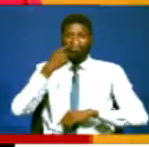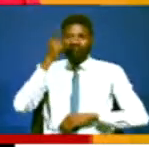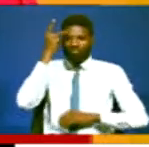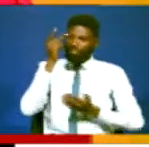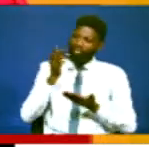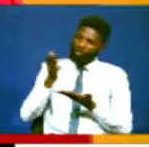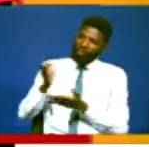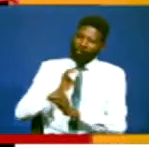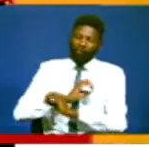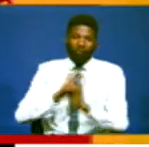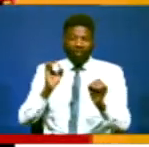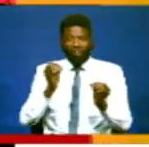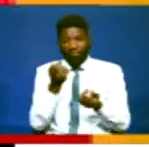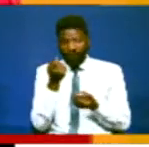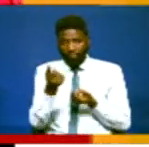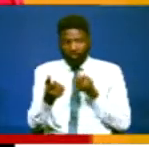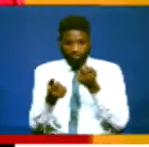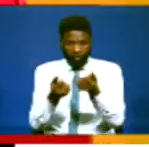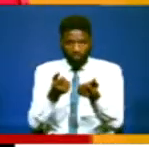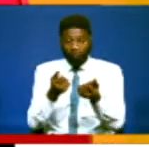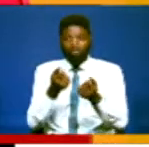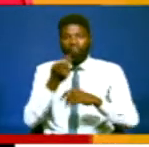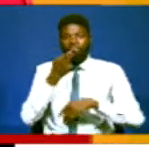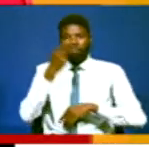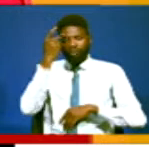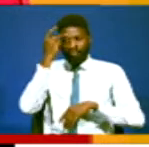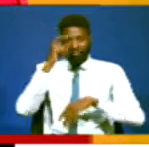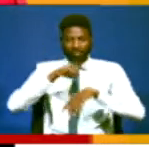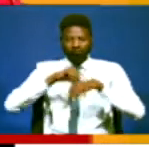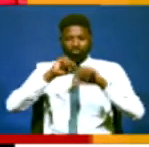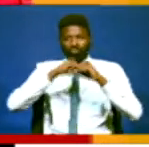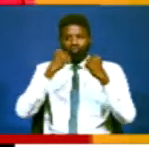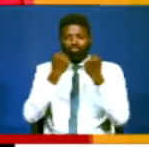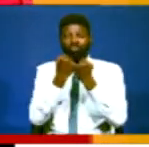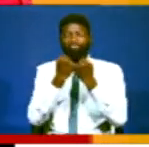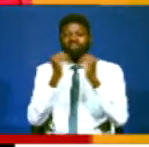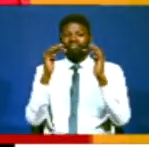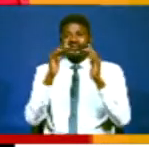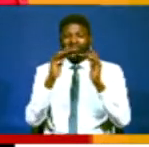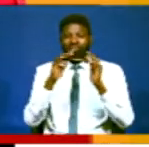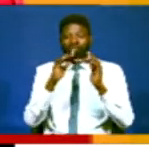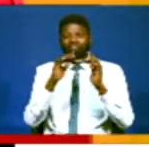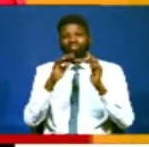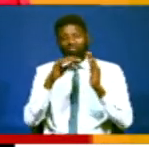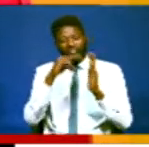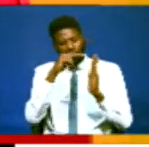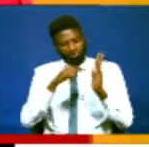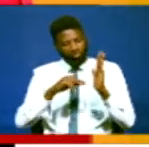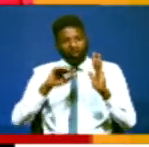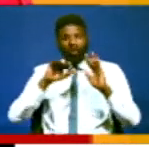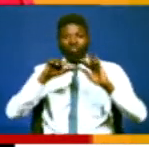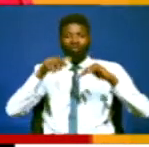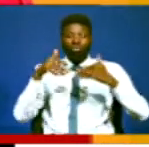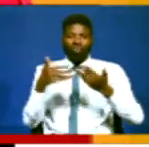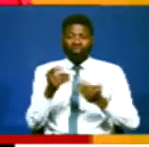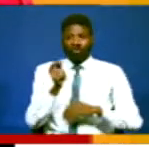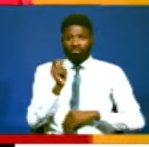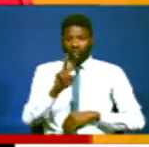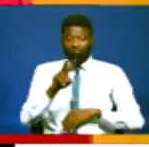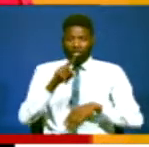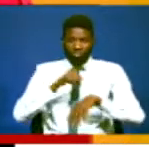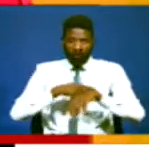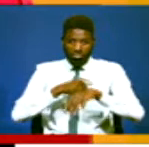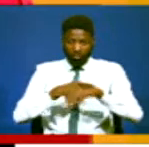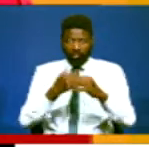ambao wachache wanaweza kufikia mitandao ya kijamii, televisheni wakatazama. Kwa mfano wakati huu tunaendelea kudadavua mambo